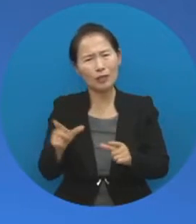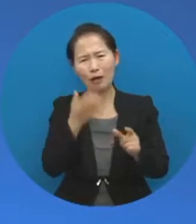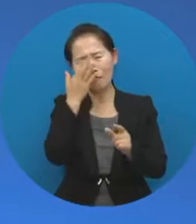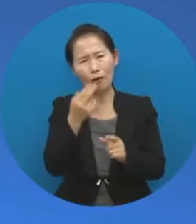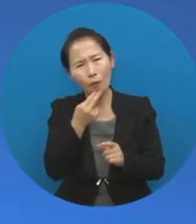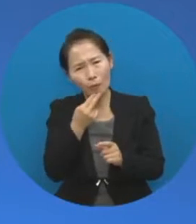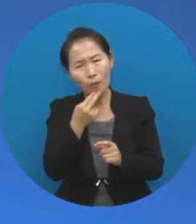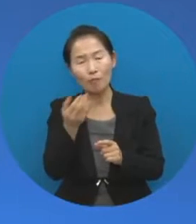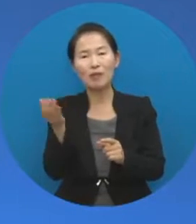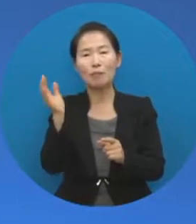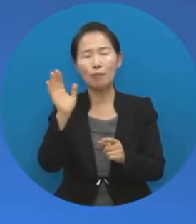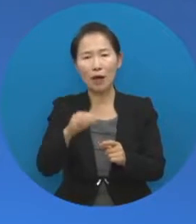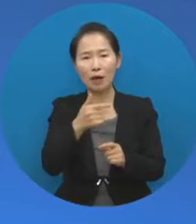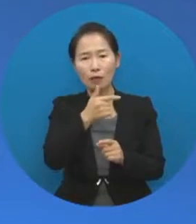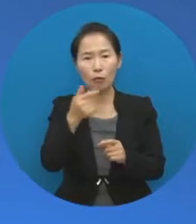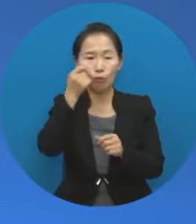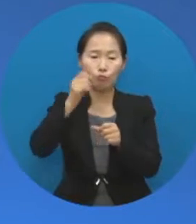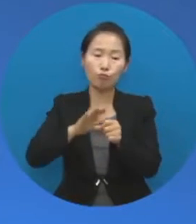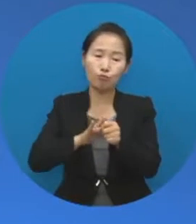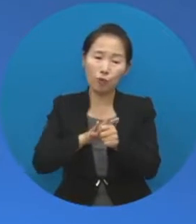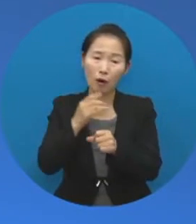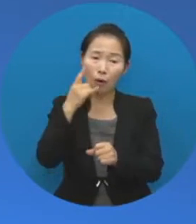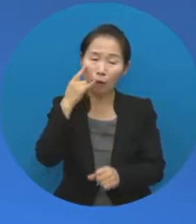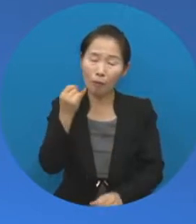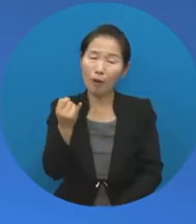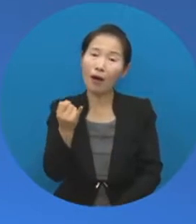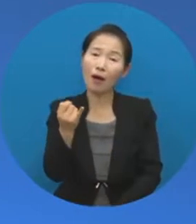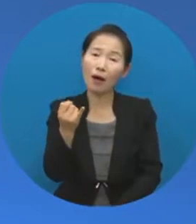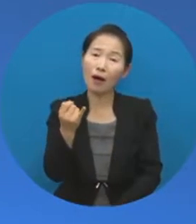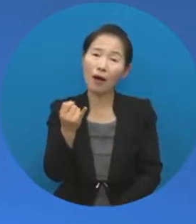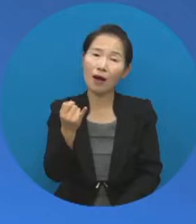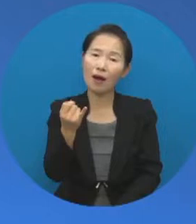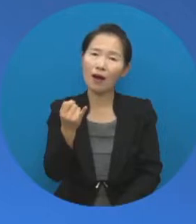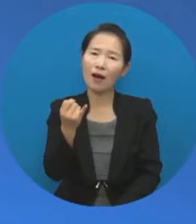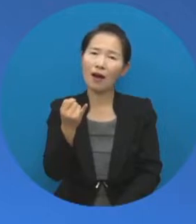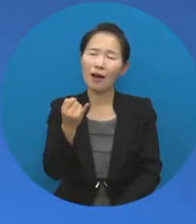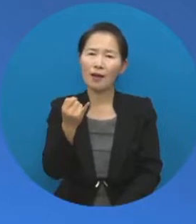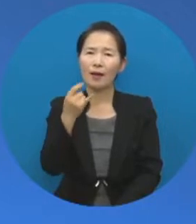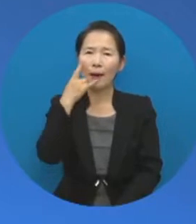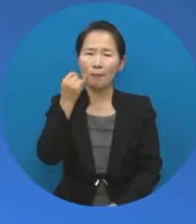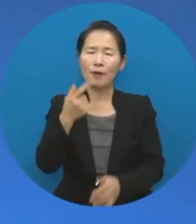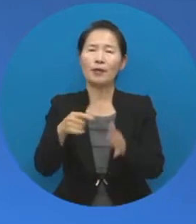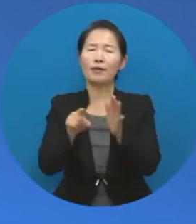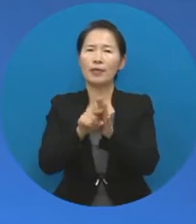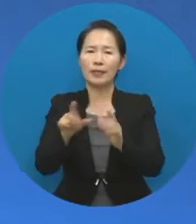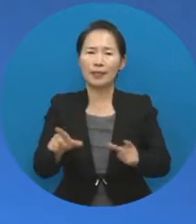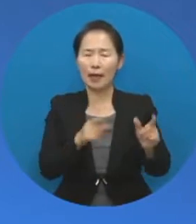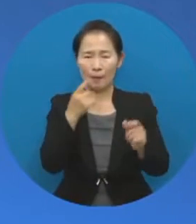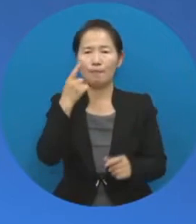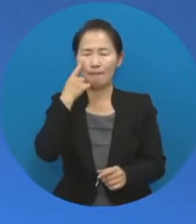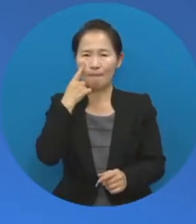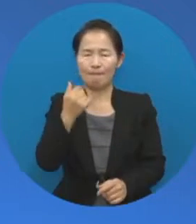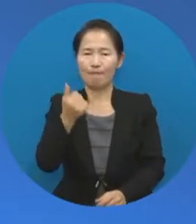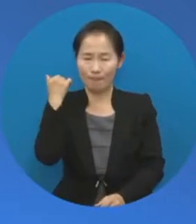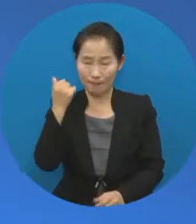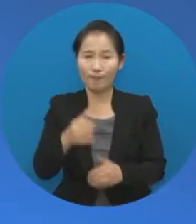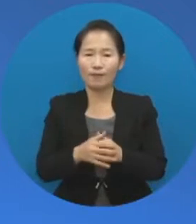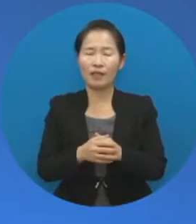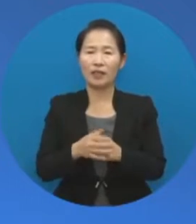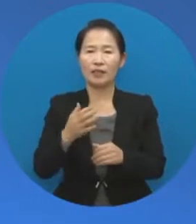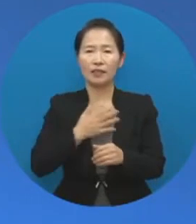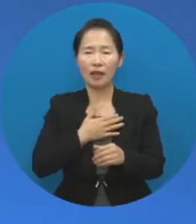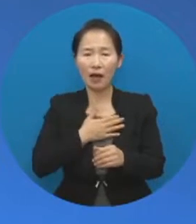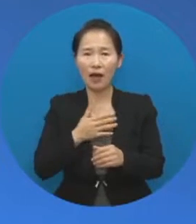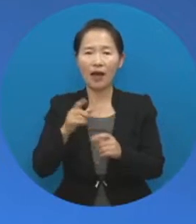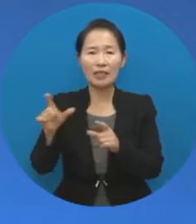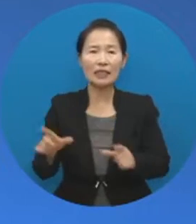이렇게 너무나 불쌍한 엄마를 위한 인생을 한번 살아봐야겠다. 그냥 내가 살아가야 된